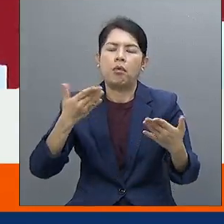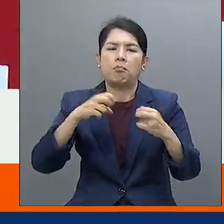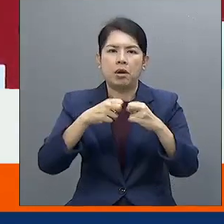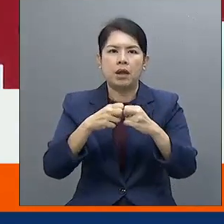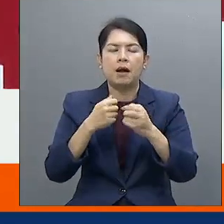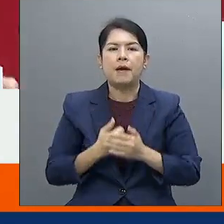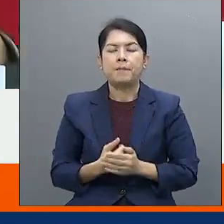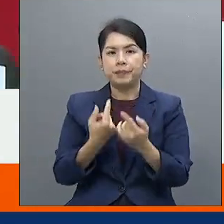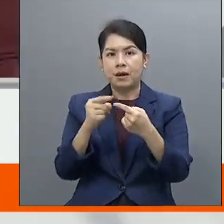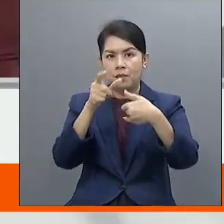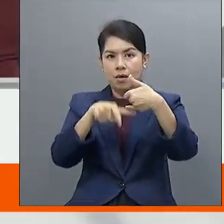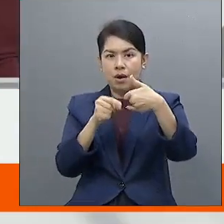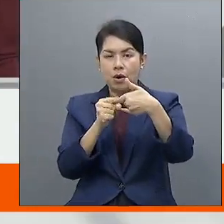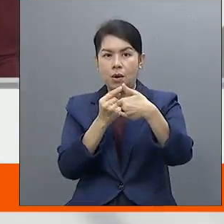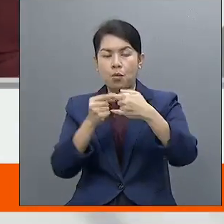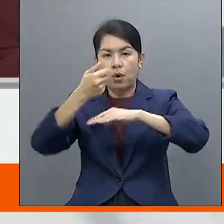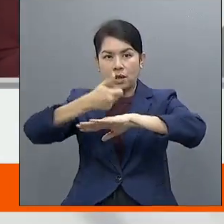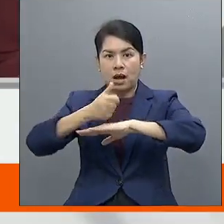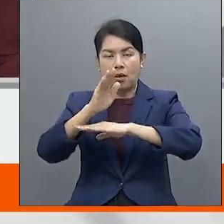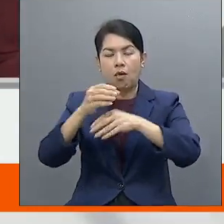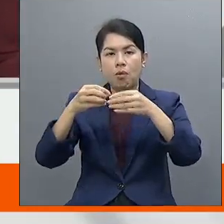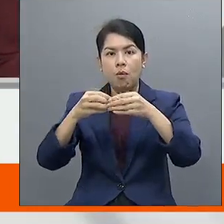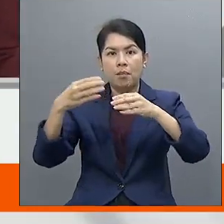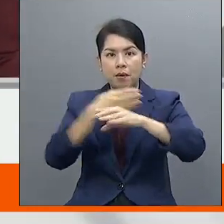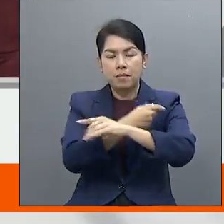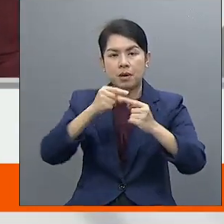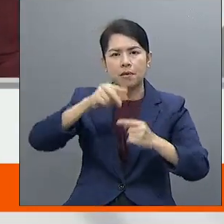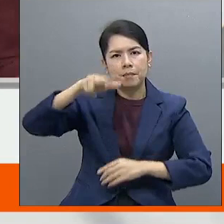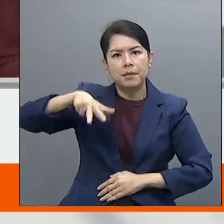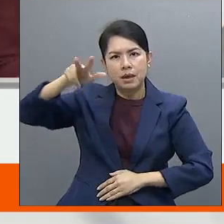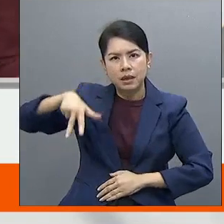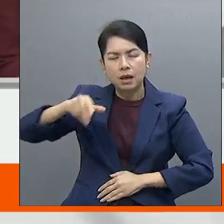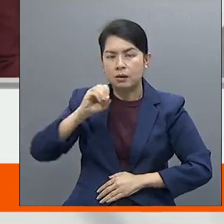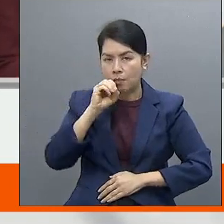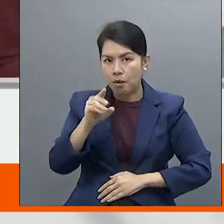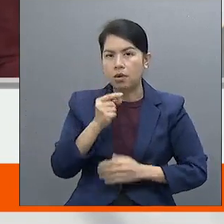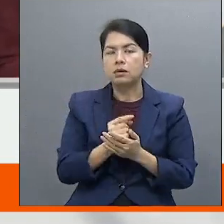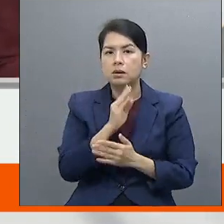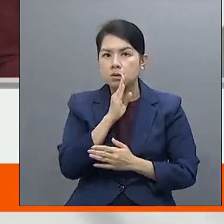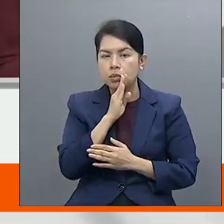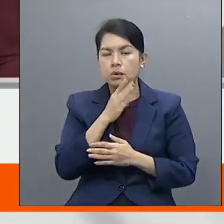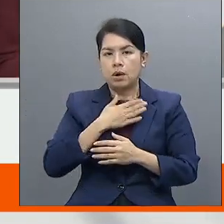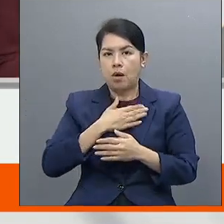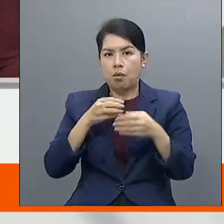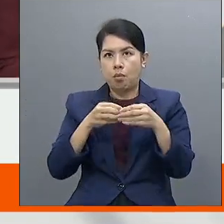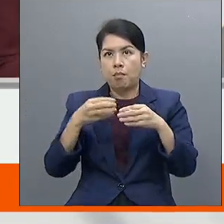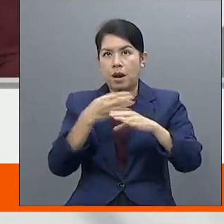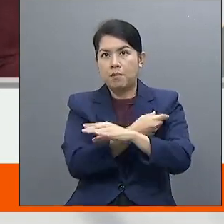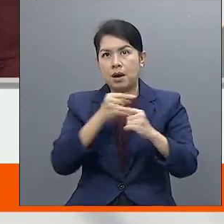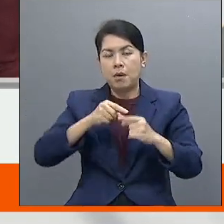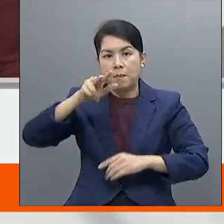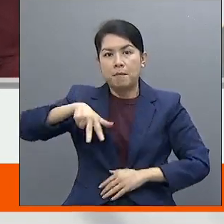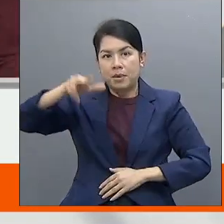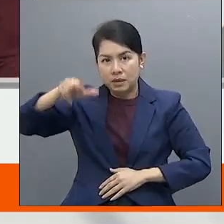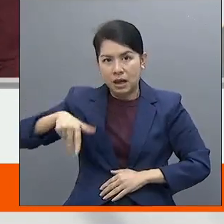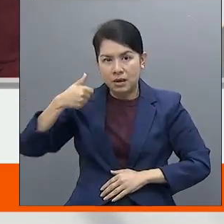อชลน่านค่ะจะให้สัมภาษณ์กับสื่อยืนยันว่าถ้าเพื่อไทยได้ตำแหน่งประธานสภาไปนี่คือ1ในเจต